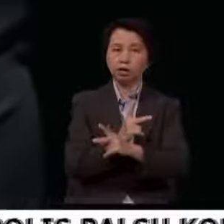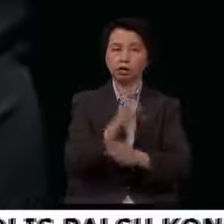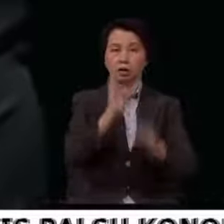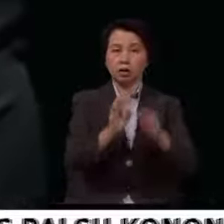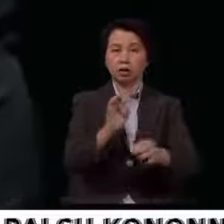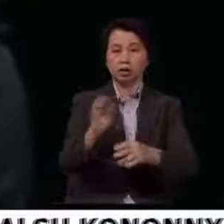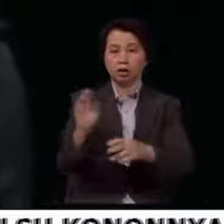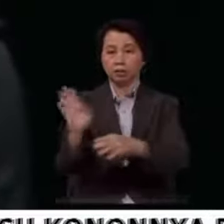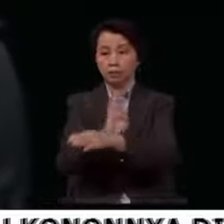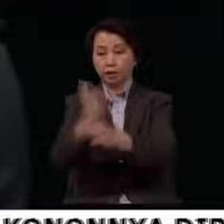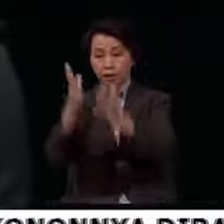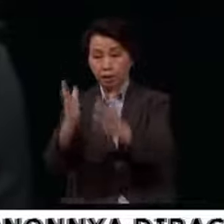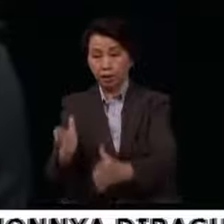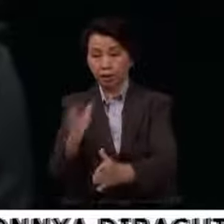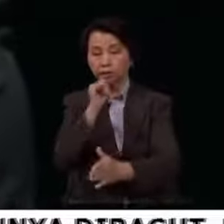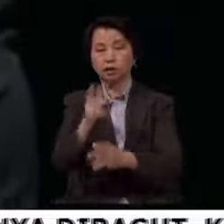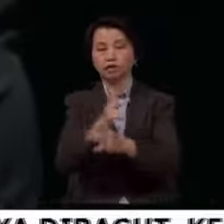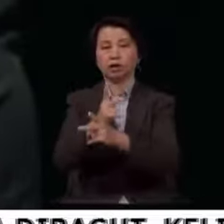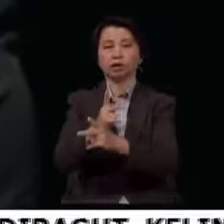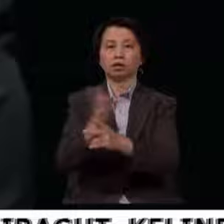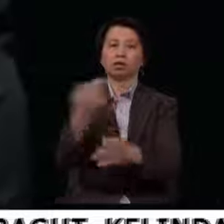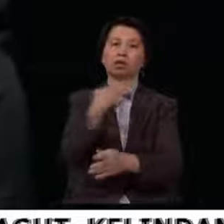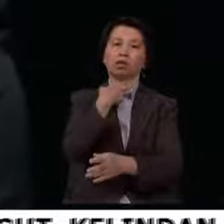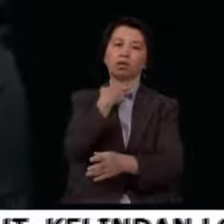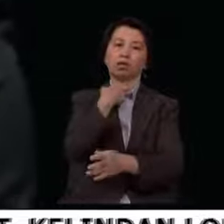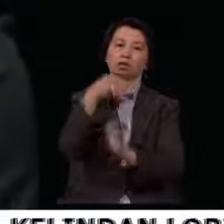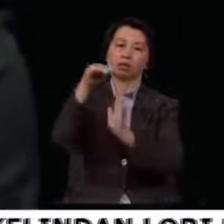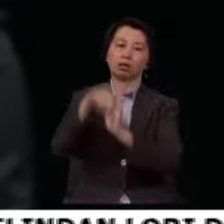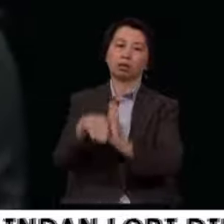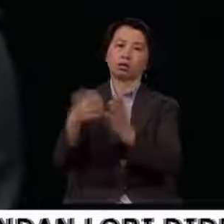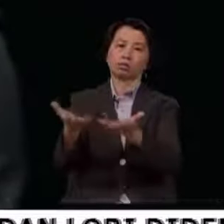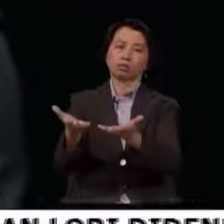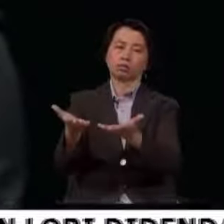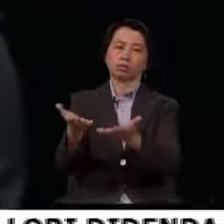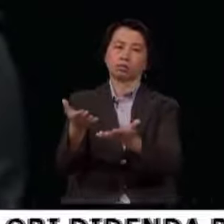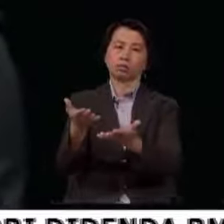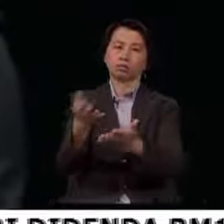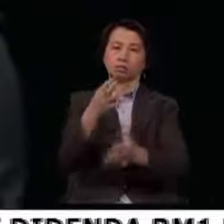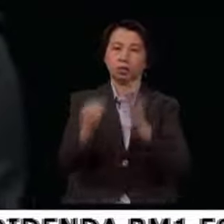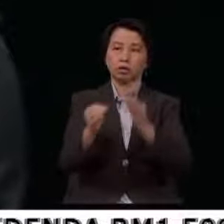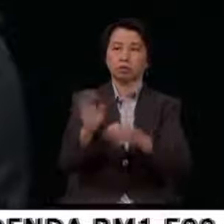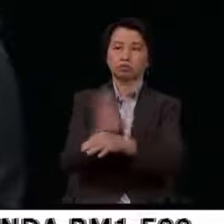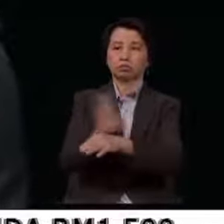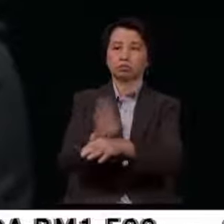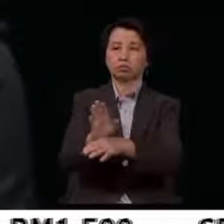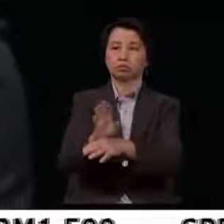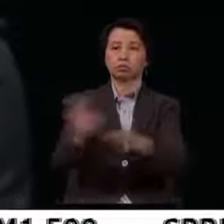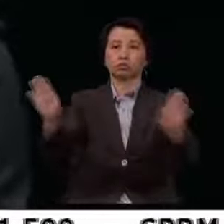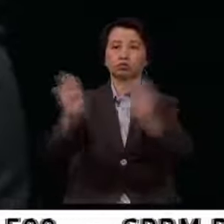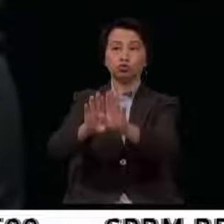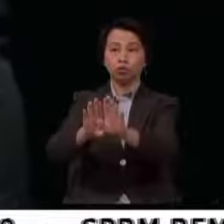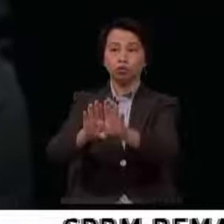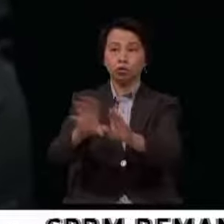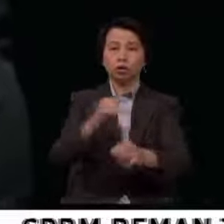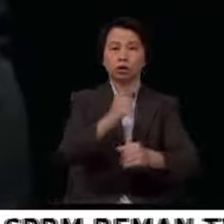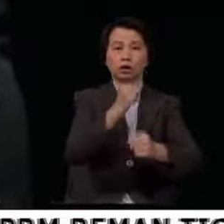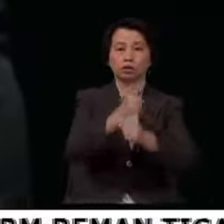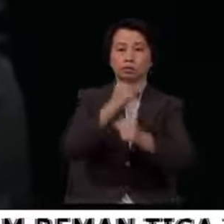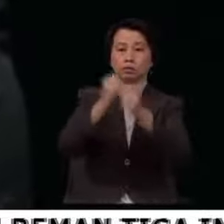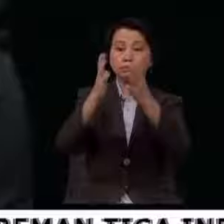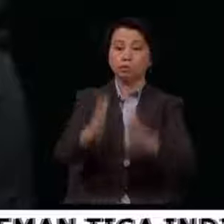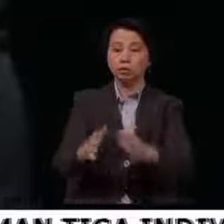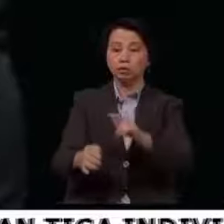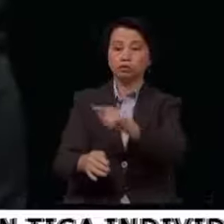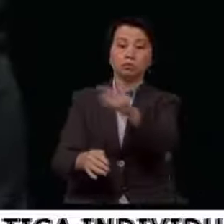tempatnya Gan Itu jadi kita harus jaga.com ya mungkin jadi ialah Memangnya Hah dalam